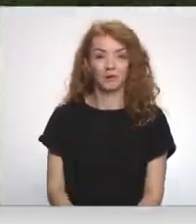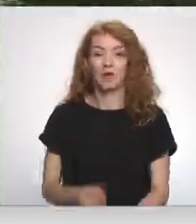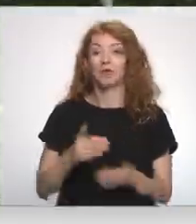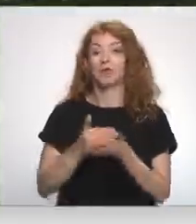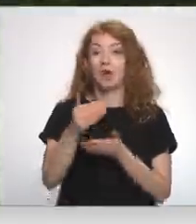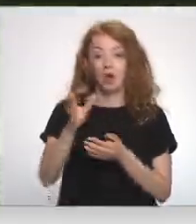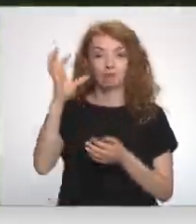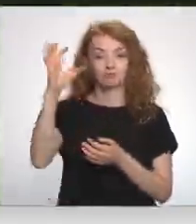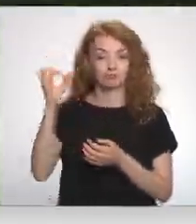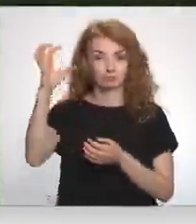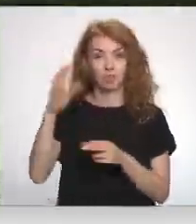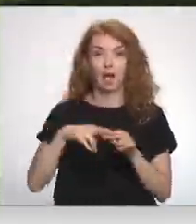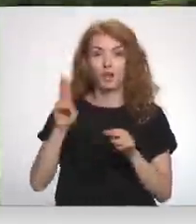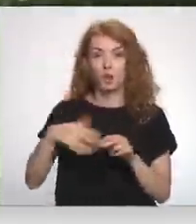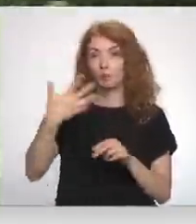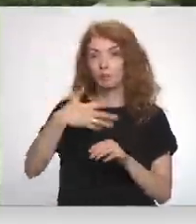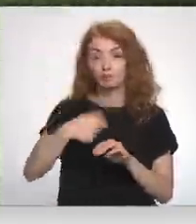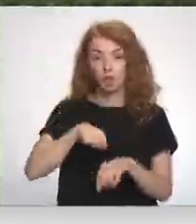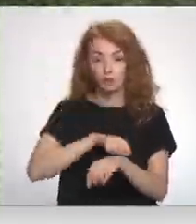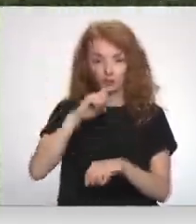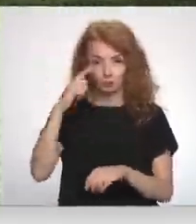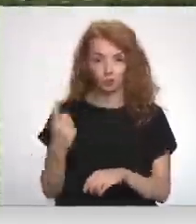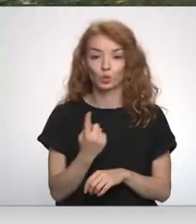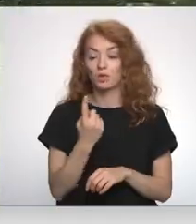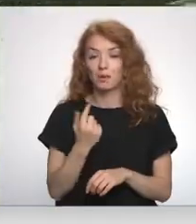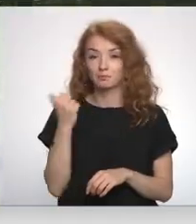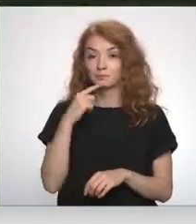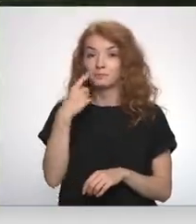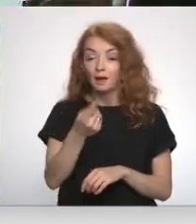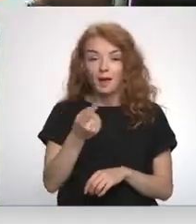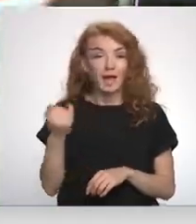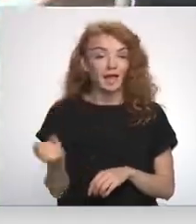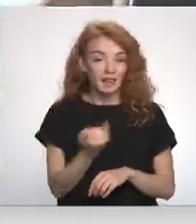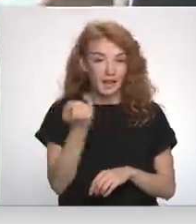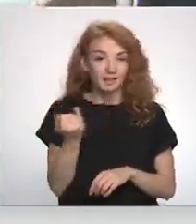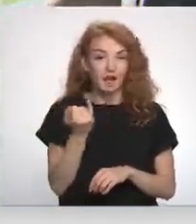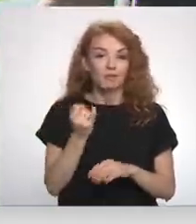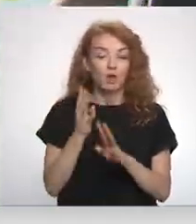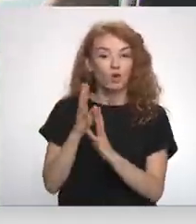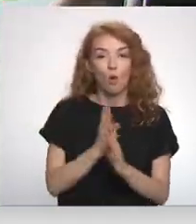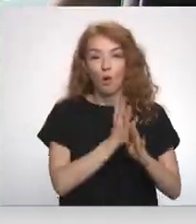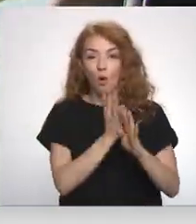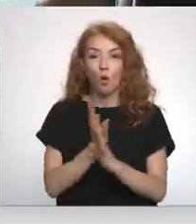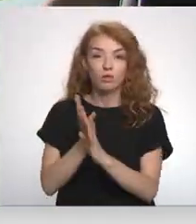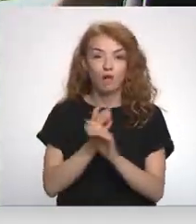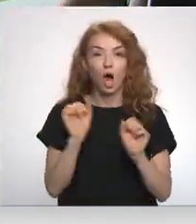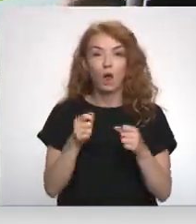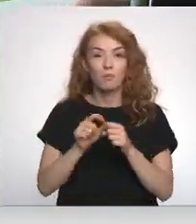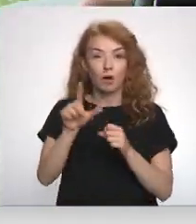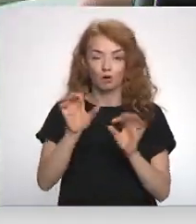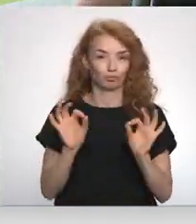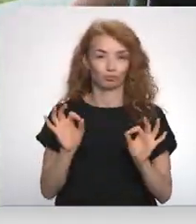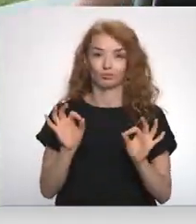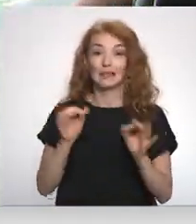rāda atļautais ātrums 50 km/h. Interesanti, ka tā kolona nemainīja ātrumu. Tur, kur bija